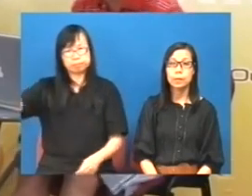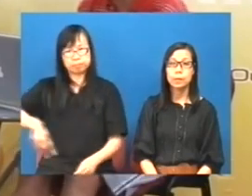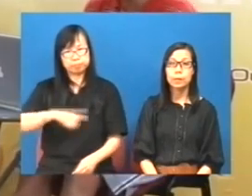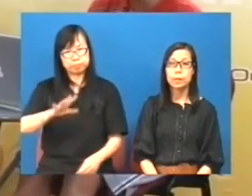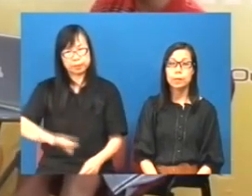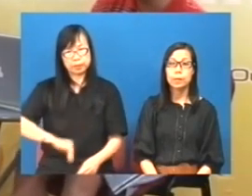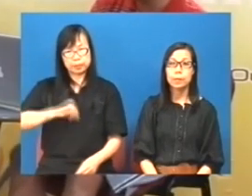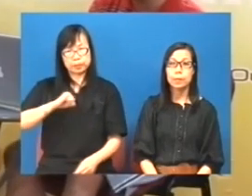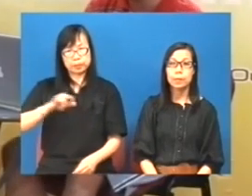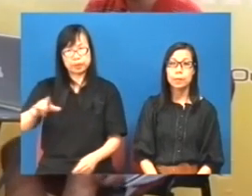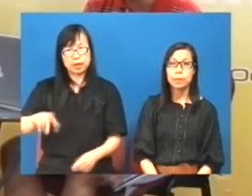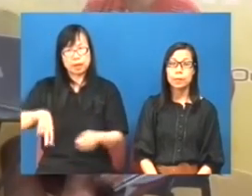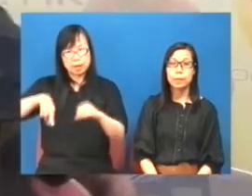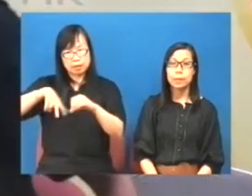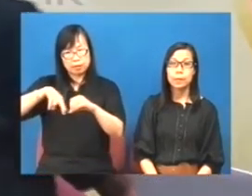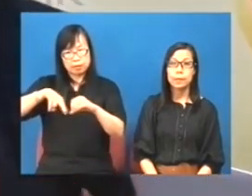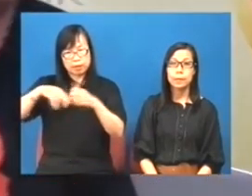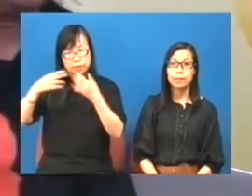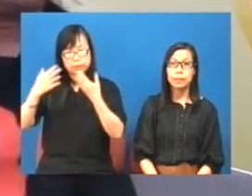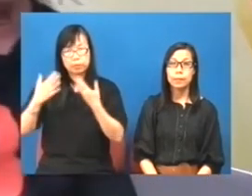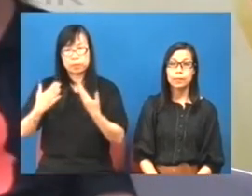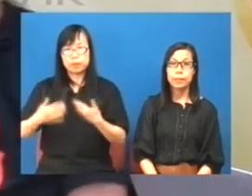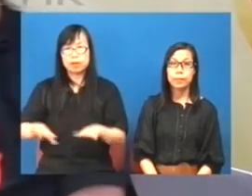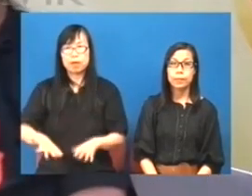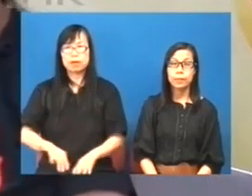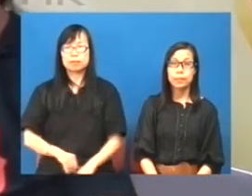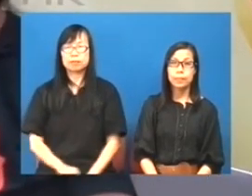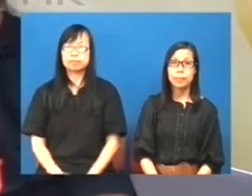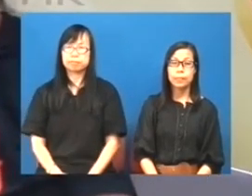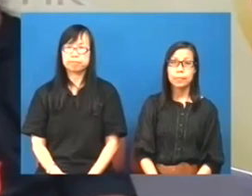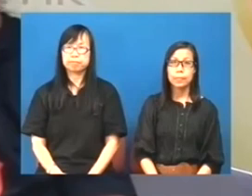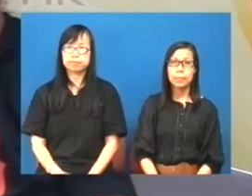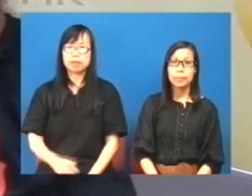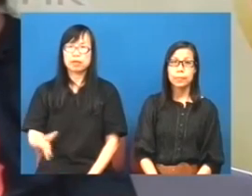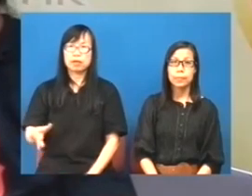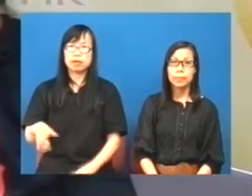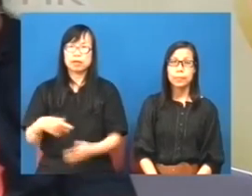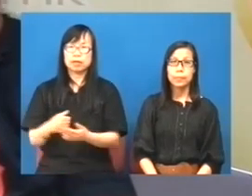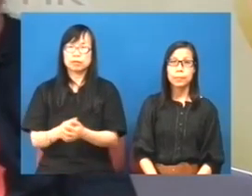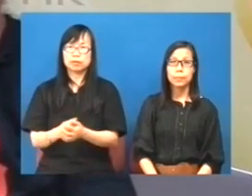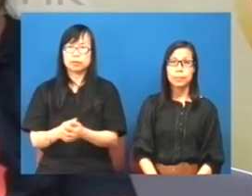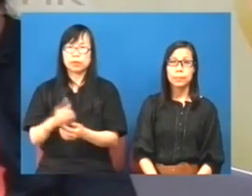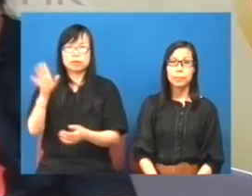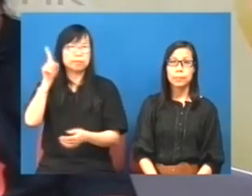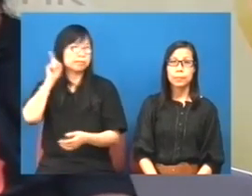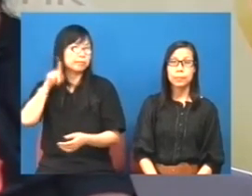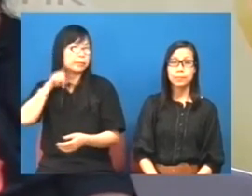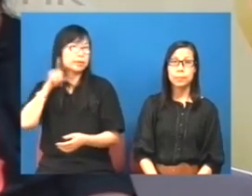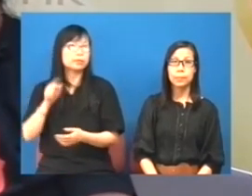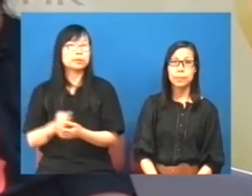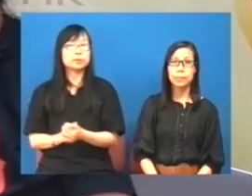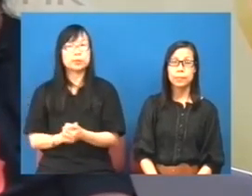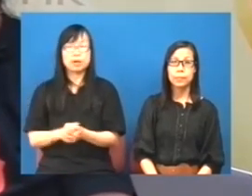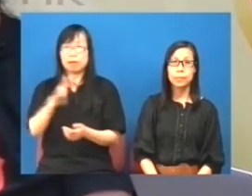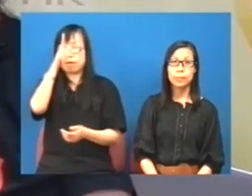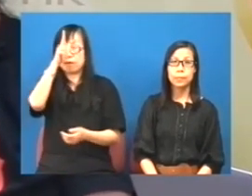現在我們踢業餘賽的人都不夠球場踢球所以出現炒場炒場就是最醜陋的就是